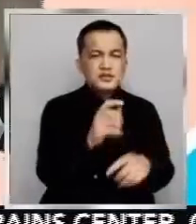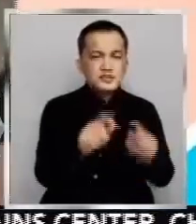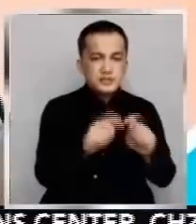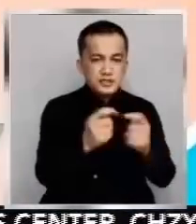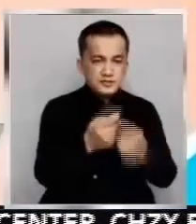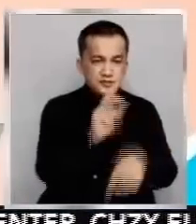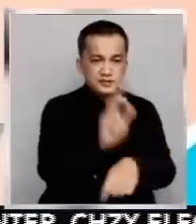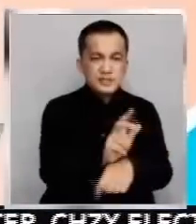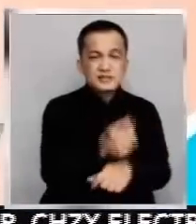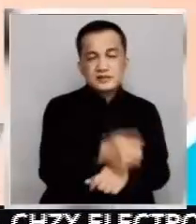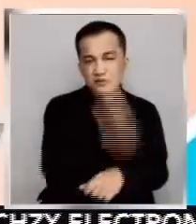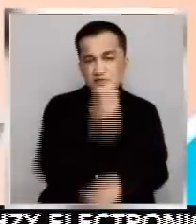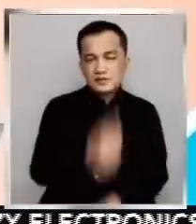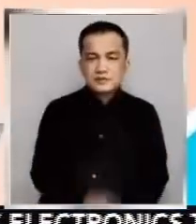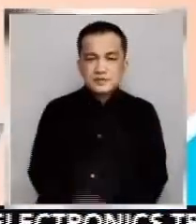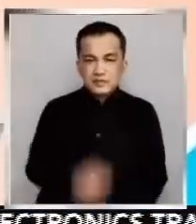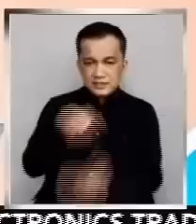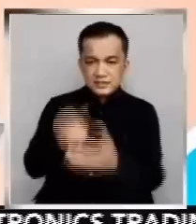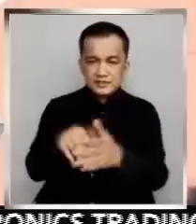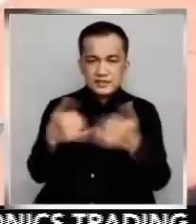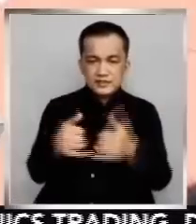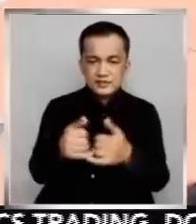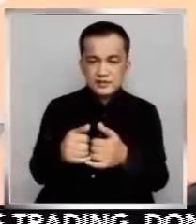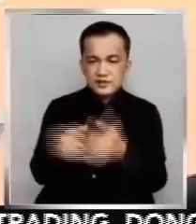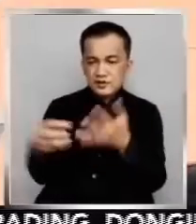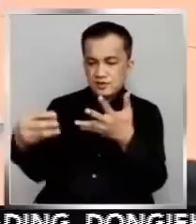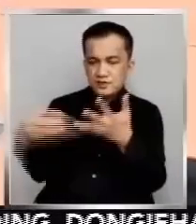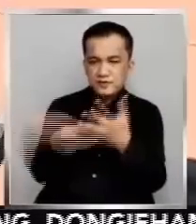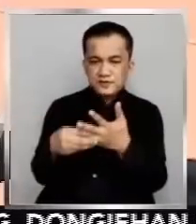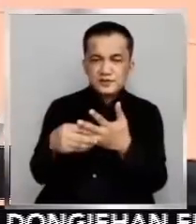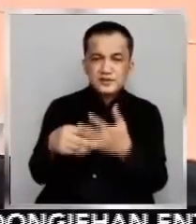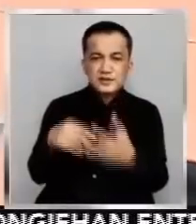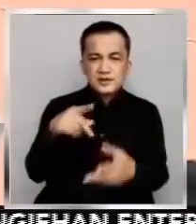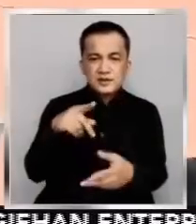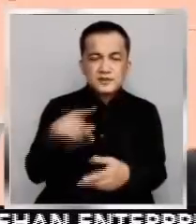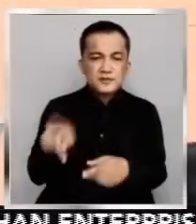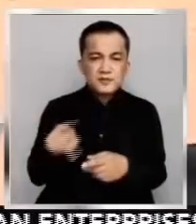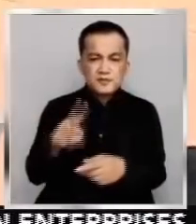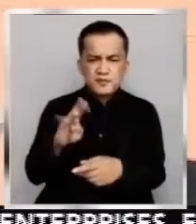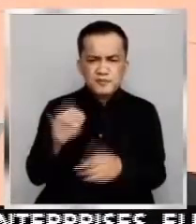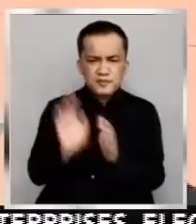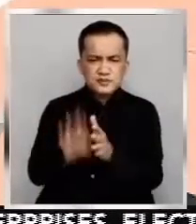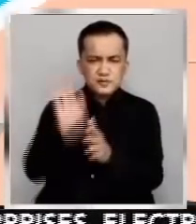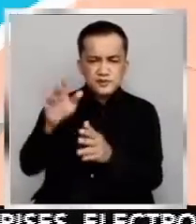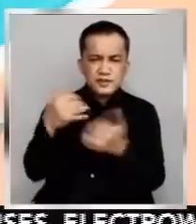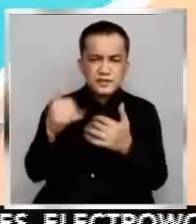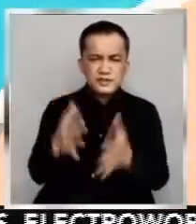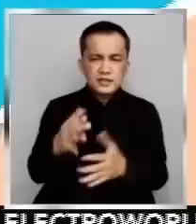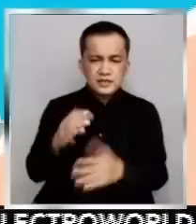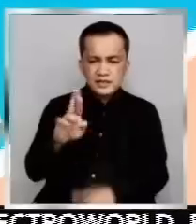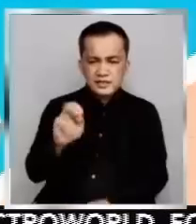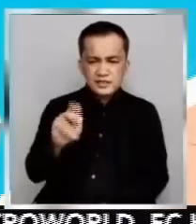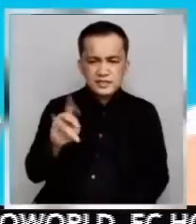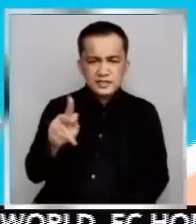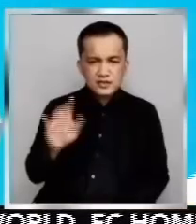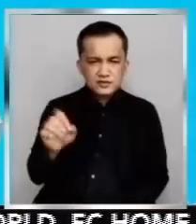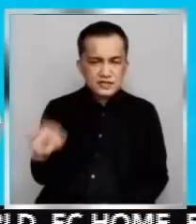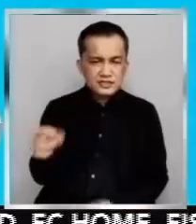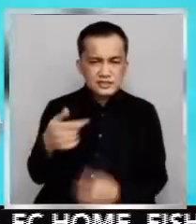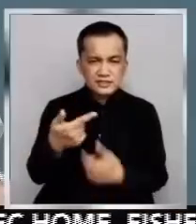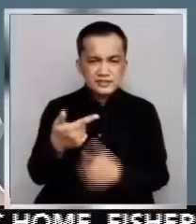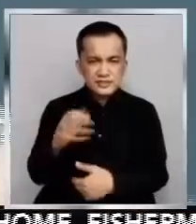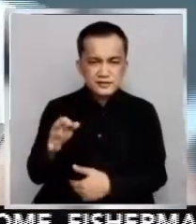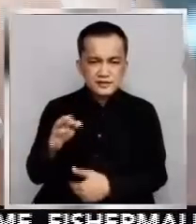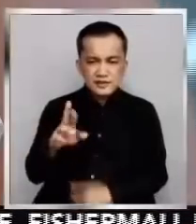laro, nag-propose si University of Perpetual Health System Data basketball player alumnus Ray Taneo sa kanyang girlfriend na si